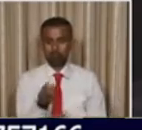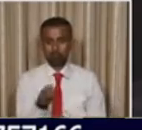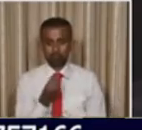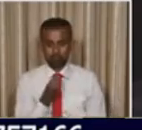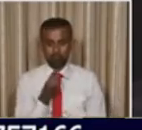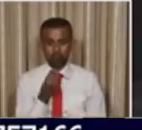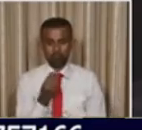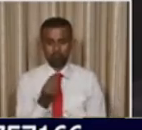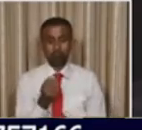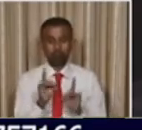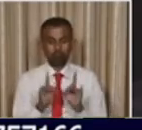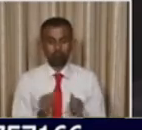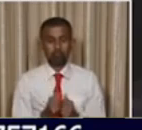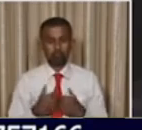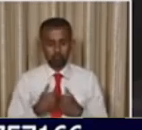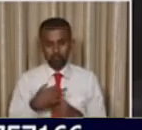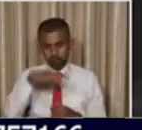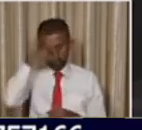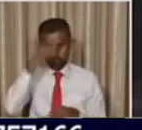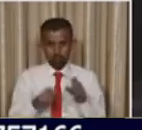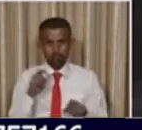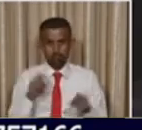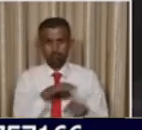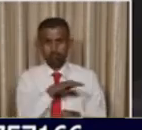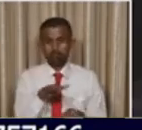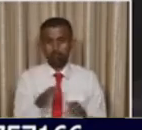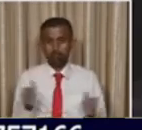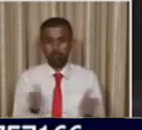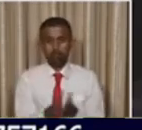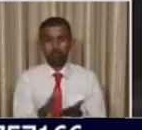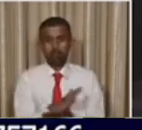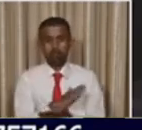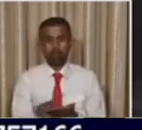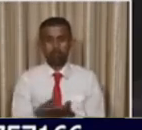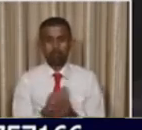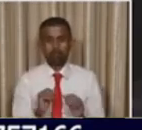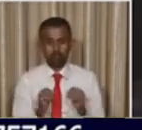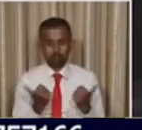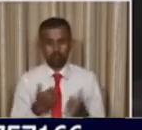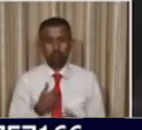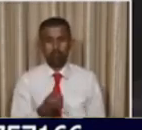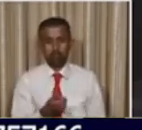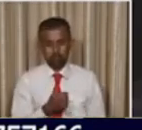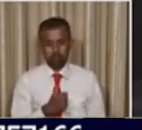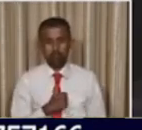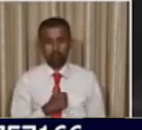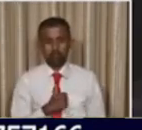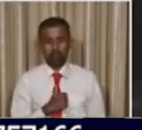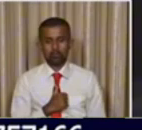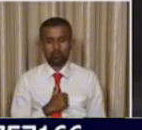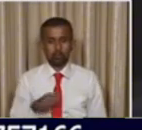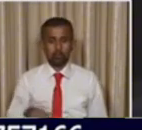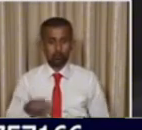சிங்கள தேசத்தோடு சேர்ந்து வாழ நாங்கள் விரும்புகிறோம். ஐக்கியமாக இந்த நாட்டை கட்டியெழுப்புவதற்கு விரும்புகிறோம். ஆகவே நீங்கள் இந்த சந்தர்ப்பத்திலே நீங்கள்